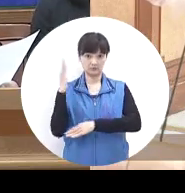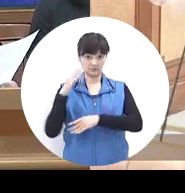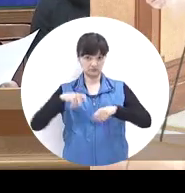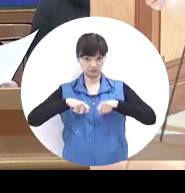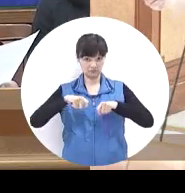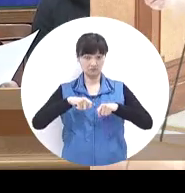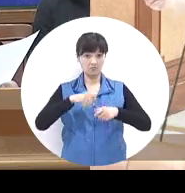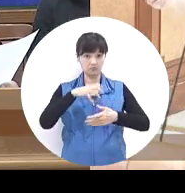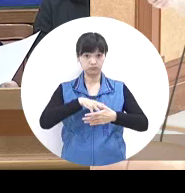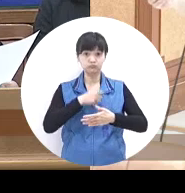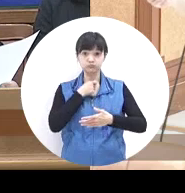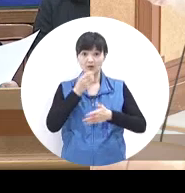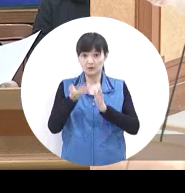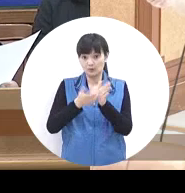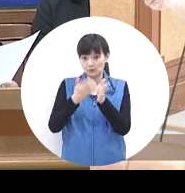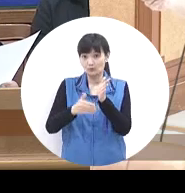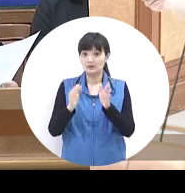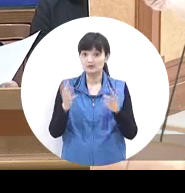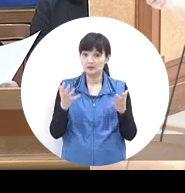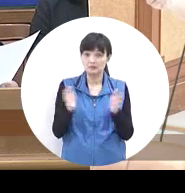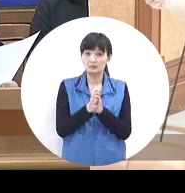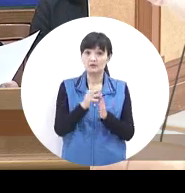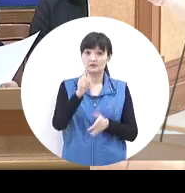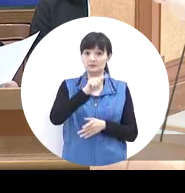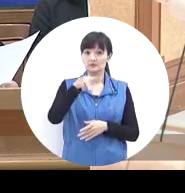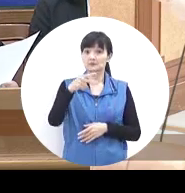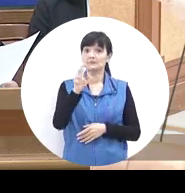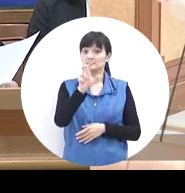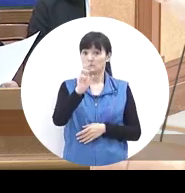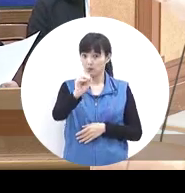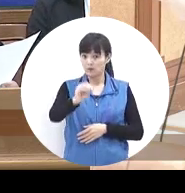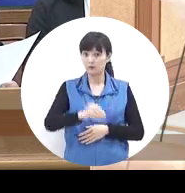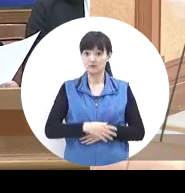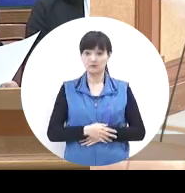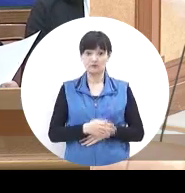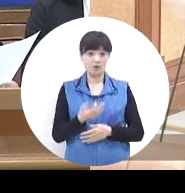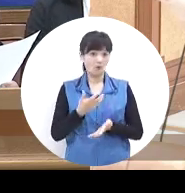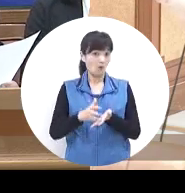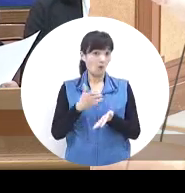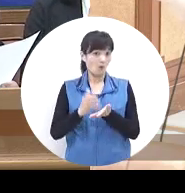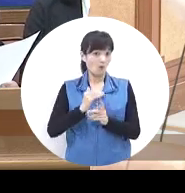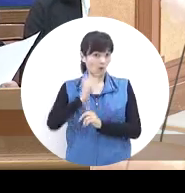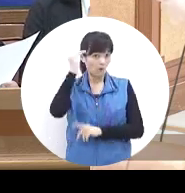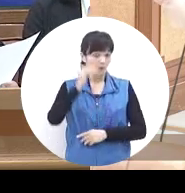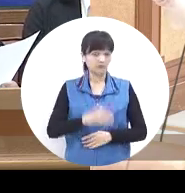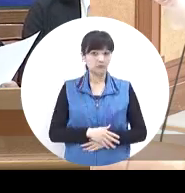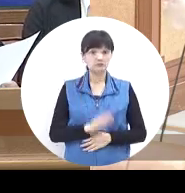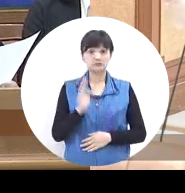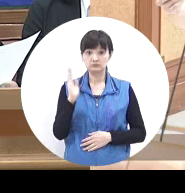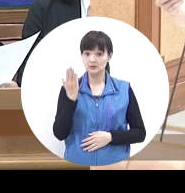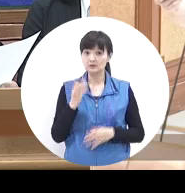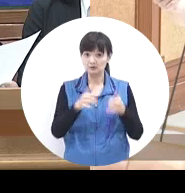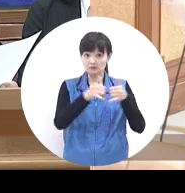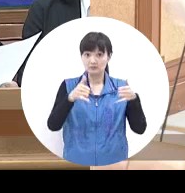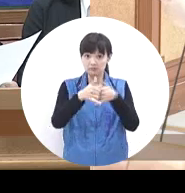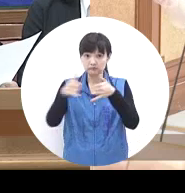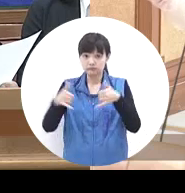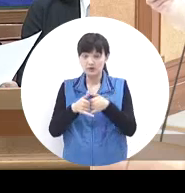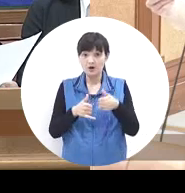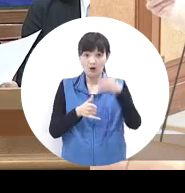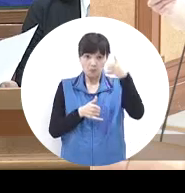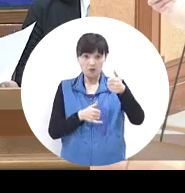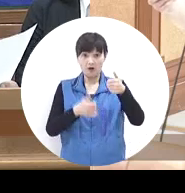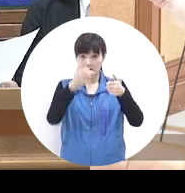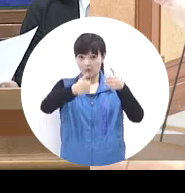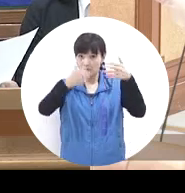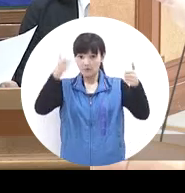的预算足足有1270万，几清能霸气咋办呐？但没有族群领导人，没有奖